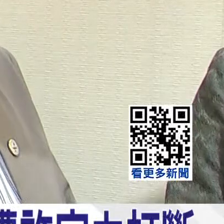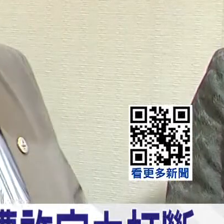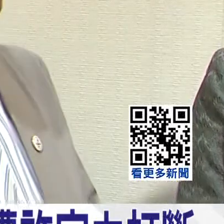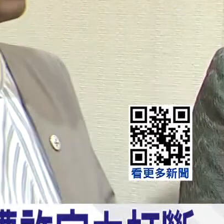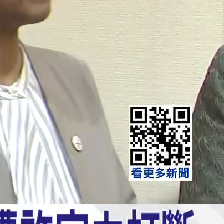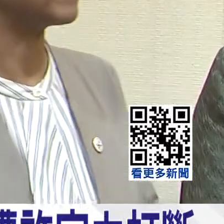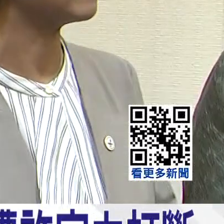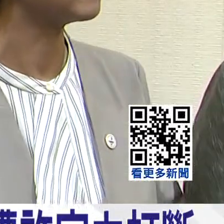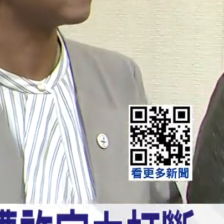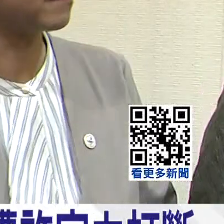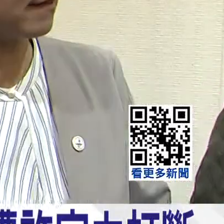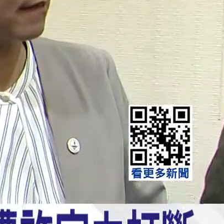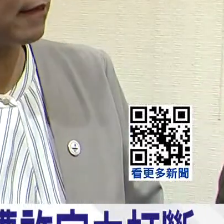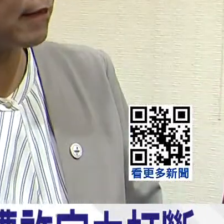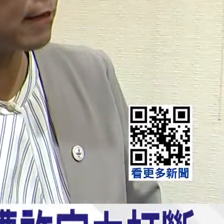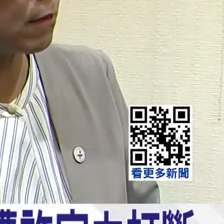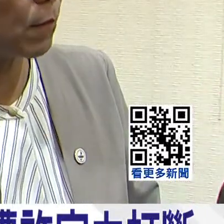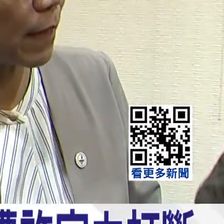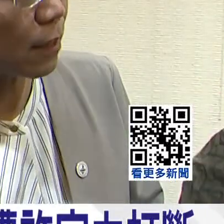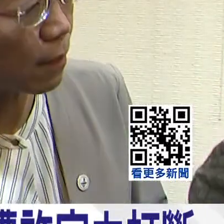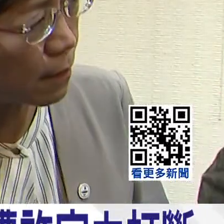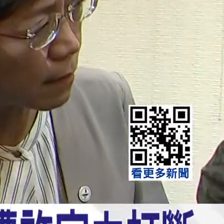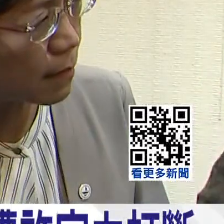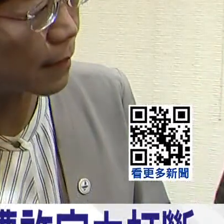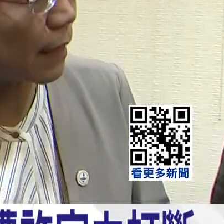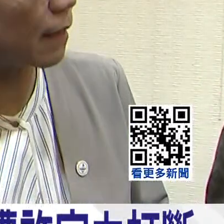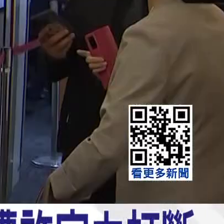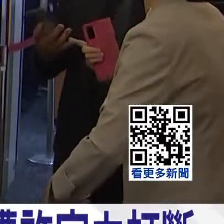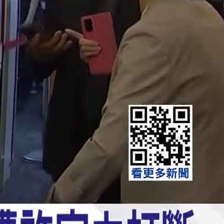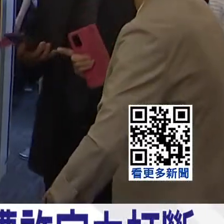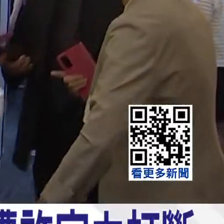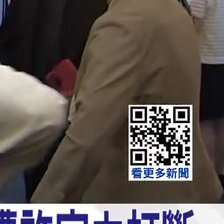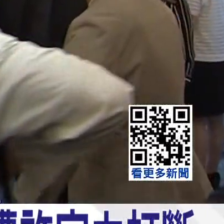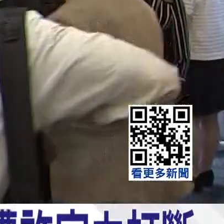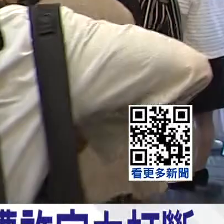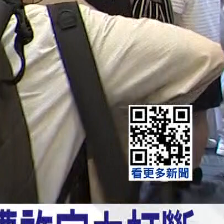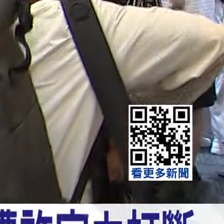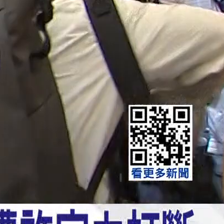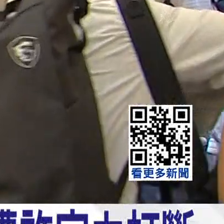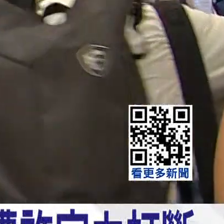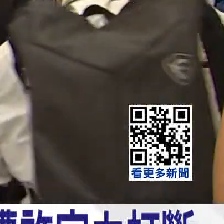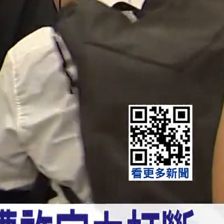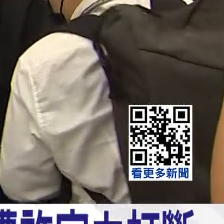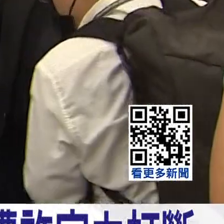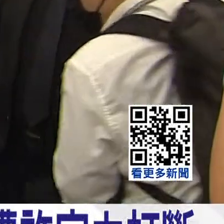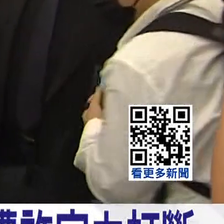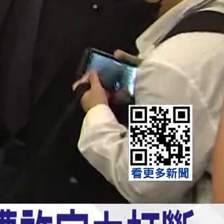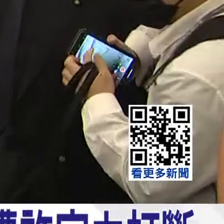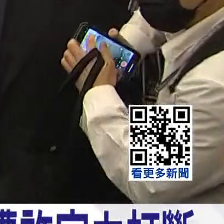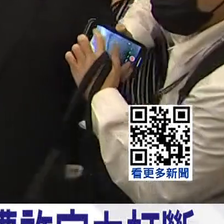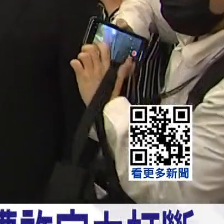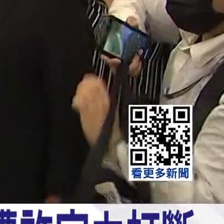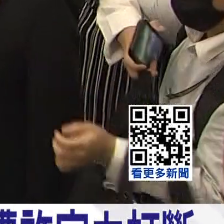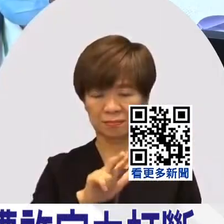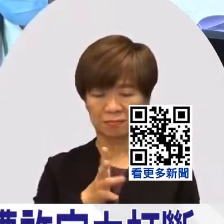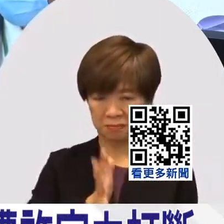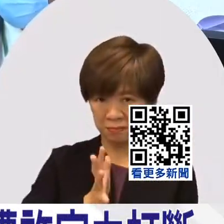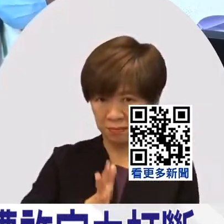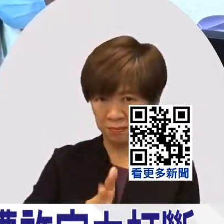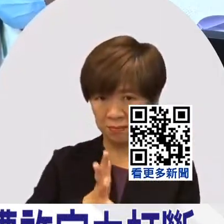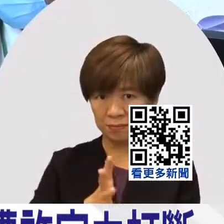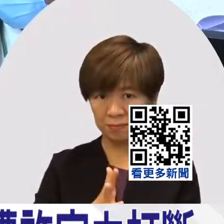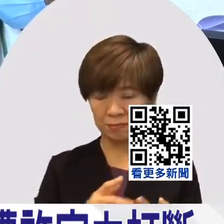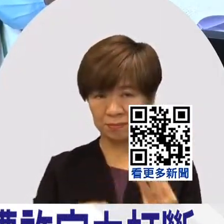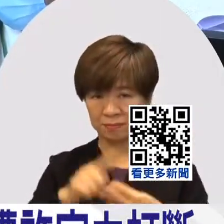法庭十号下午针对国会扩权案暂时处分召开准备程序庭，让两造双方意见陈述。但一开头，黄国昌就针对程序问题颇有怨